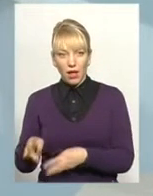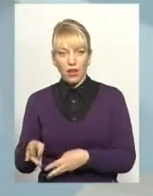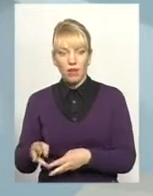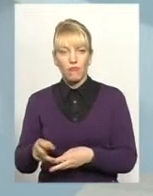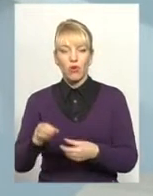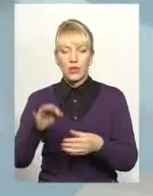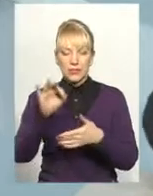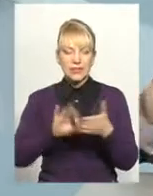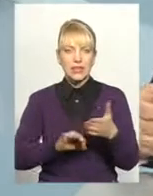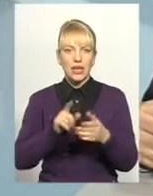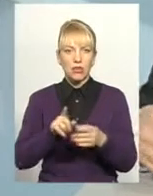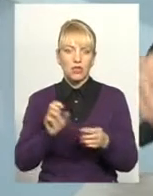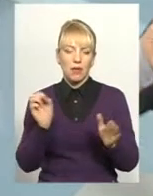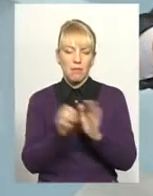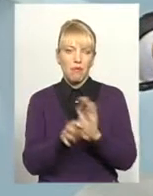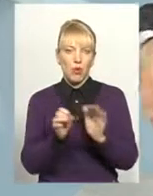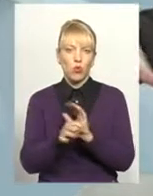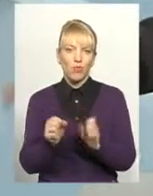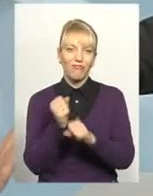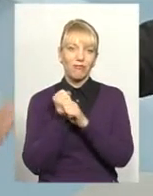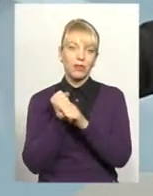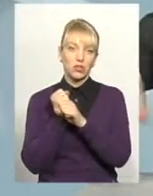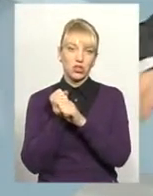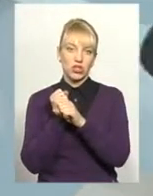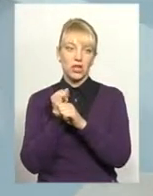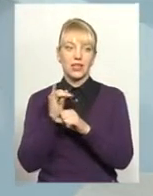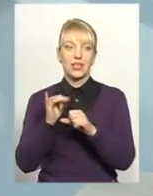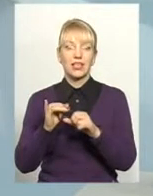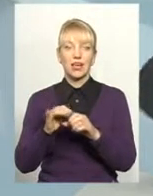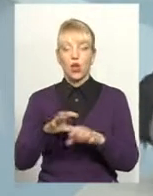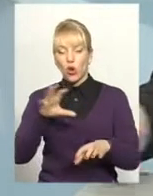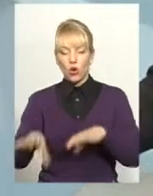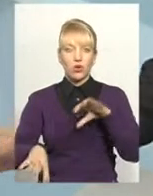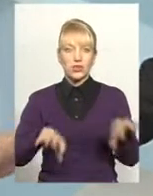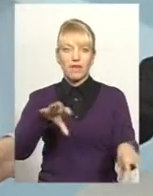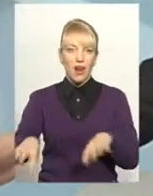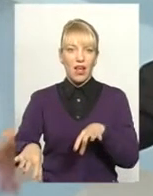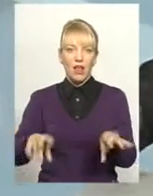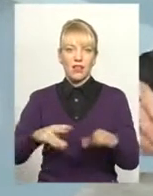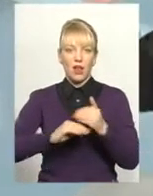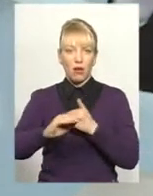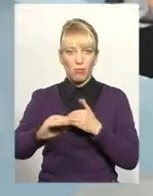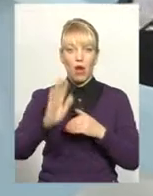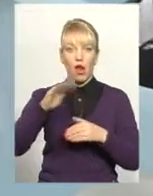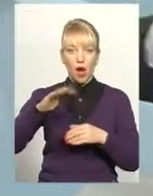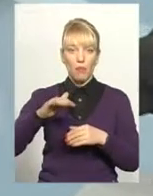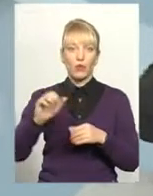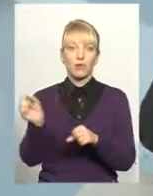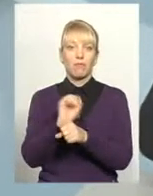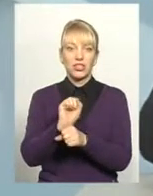в великі мішки, бікбеги, і розставляє на полі. Потім прийшла машина з маніпулятором,